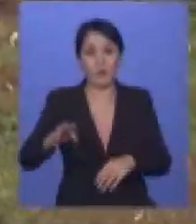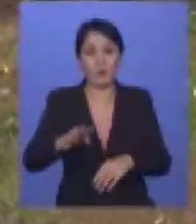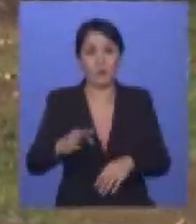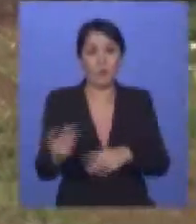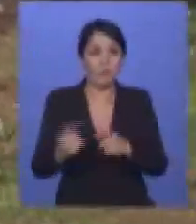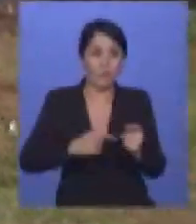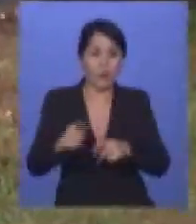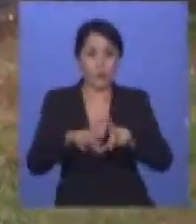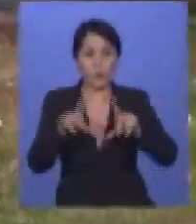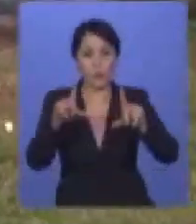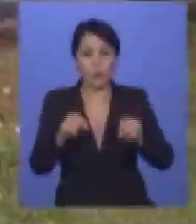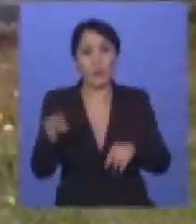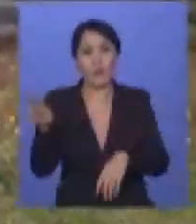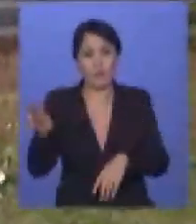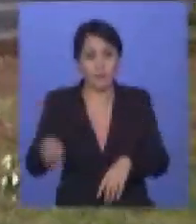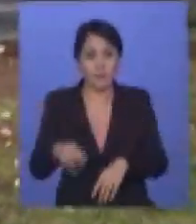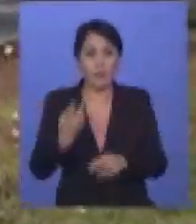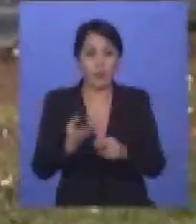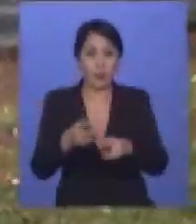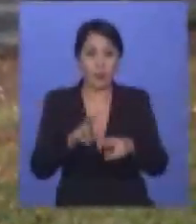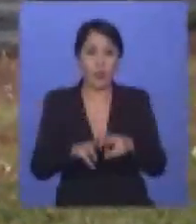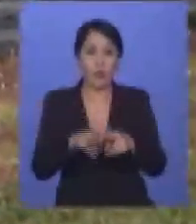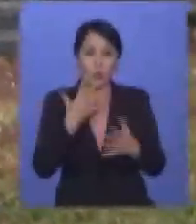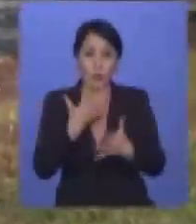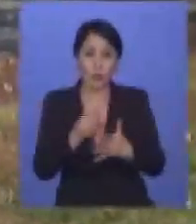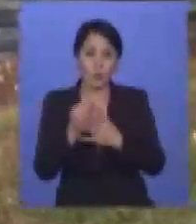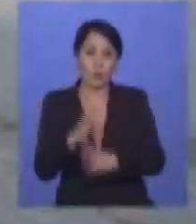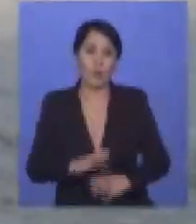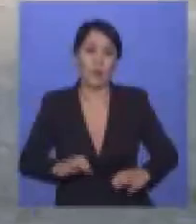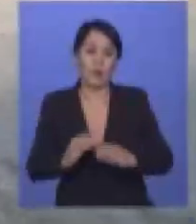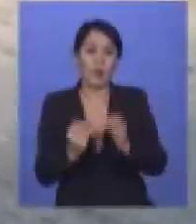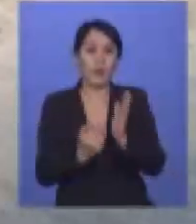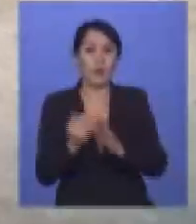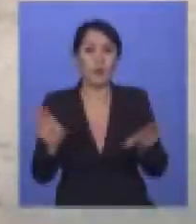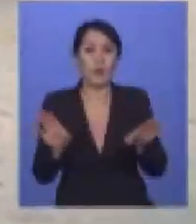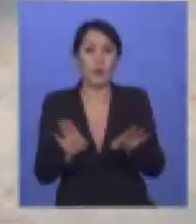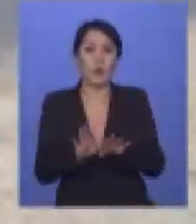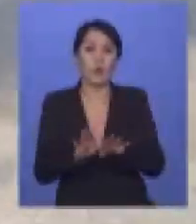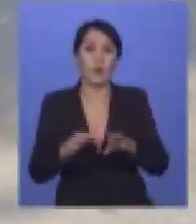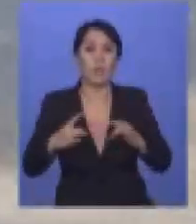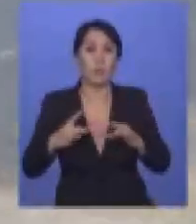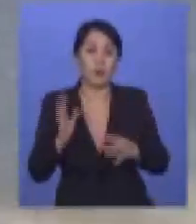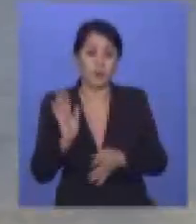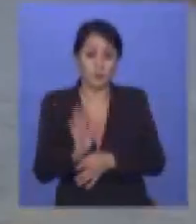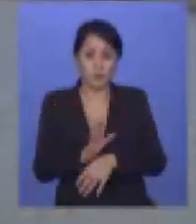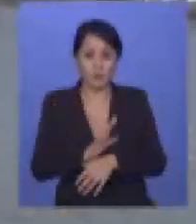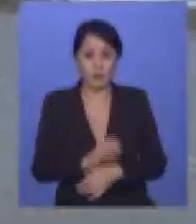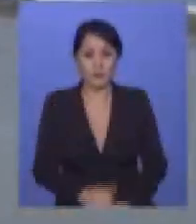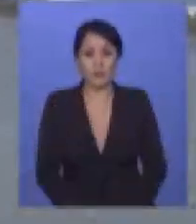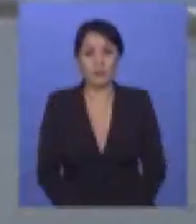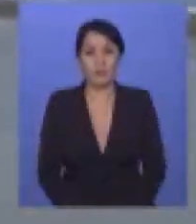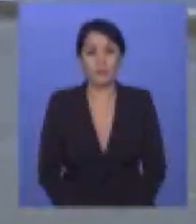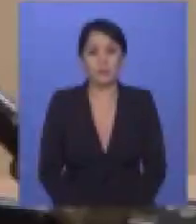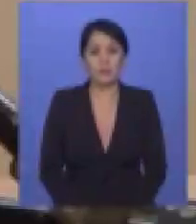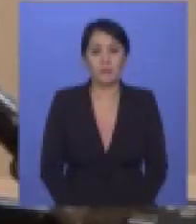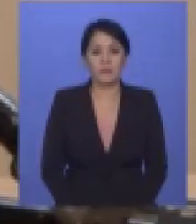Облыс әкімі жергілікті басқарушы органдар басшыларына бұл күнді өз ұжымдарында жоғары деңгейде атап өтуге тапсырма берді.